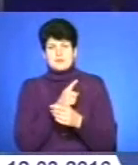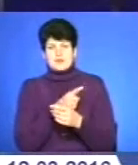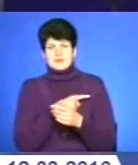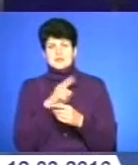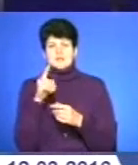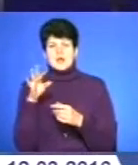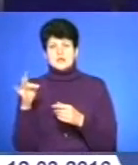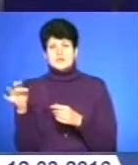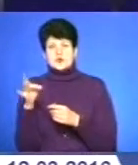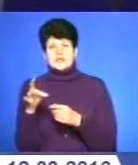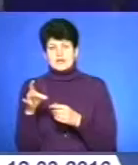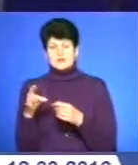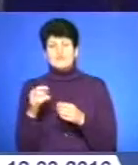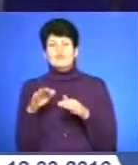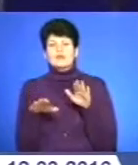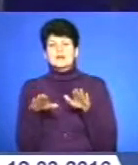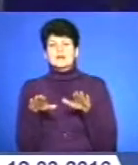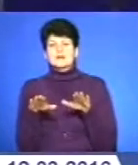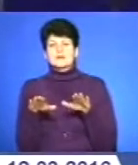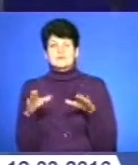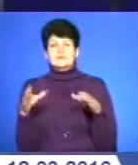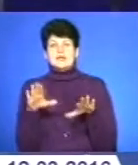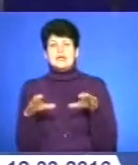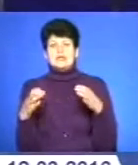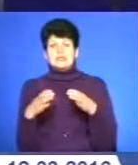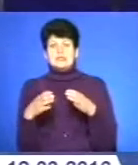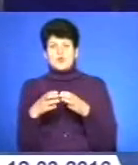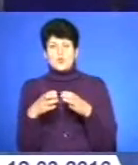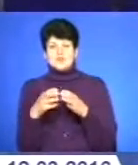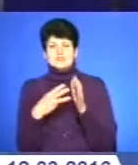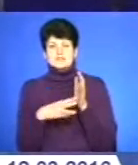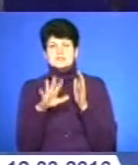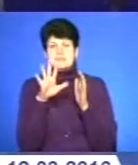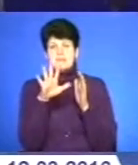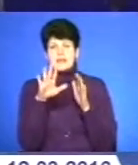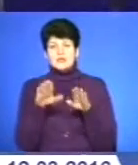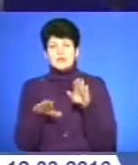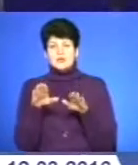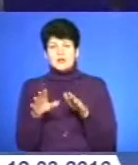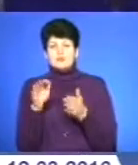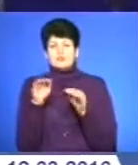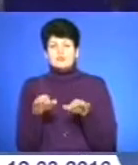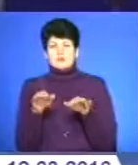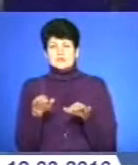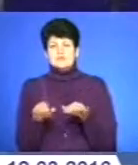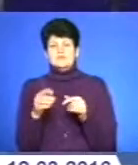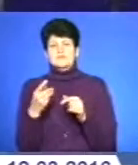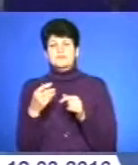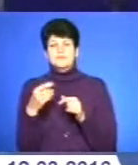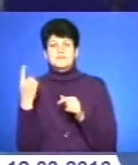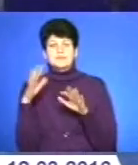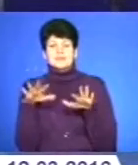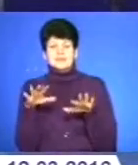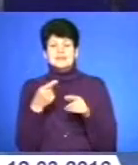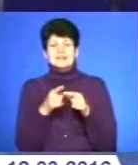Олег Кривий у категорії 85 кілограмів посів перше місце. Ці змагання заснував Арнольд Шварценеггер у